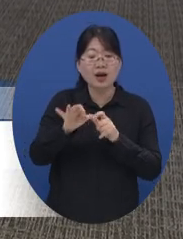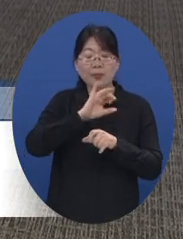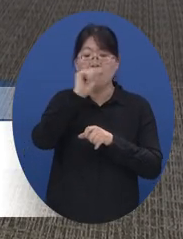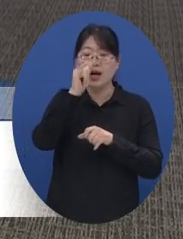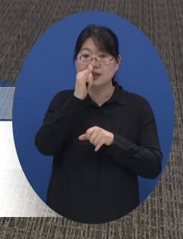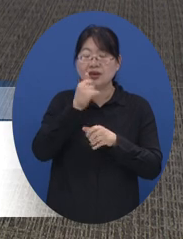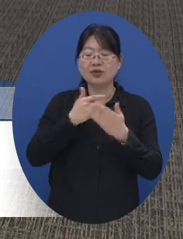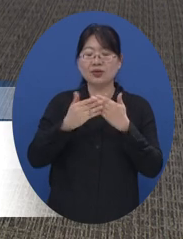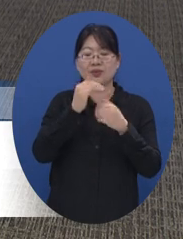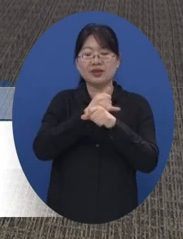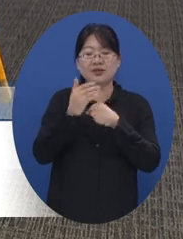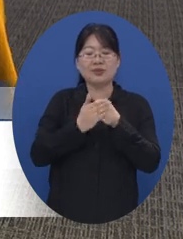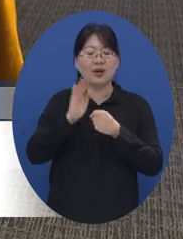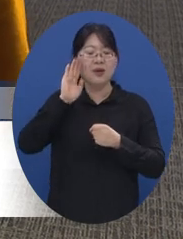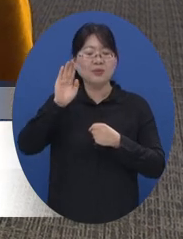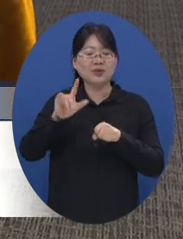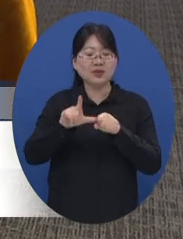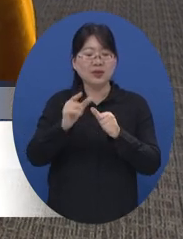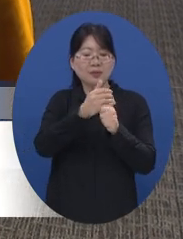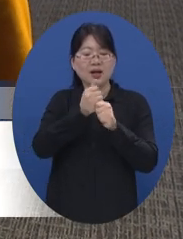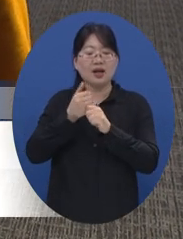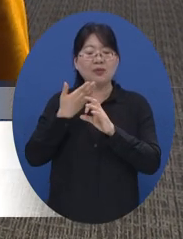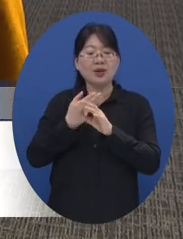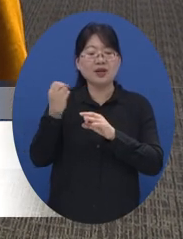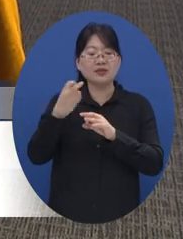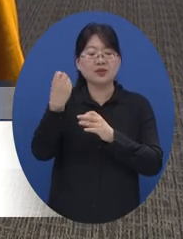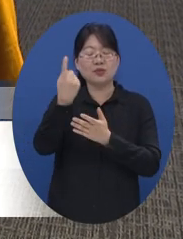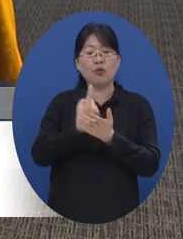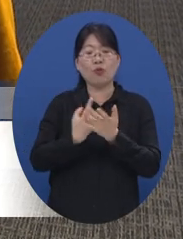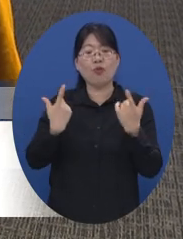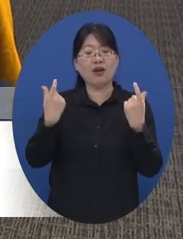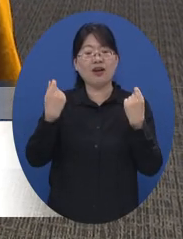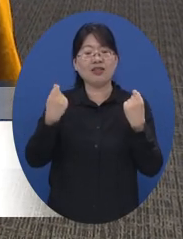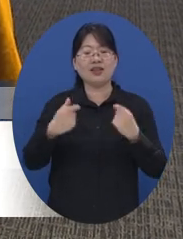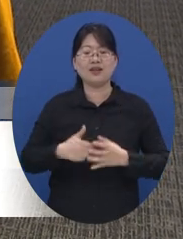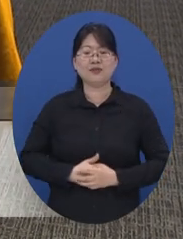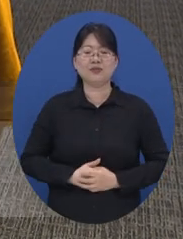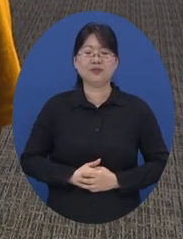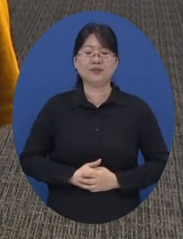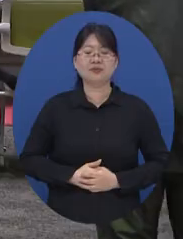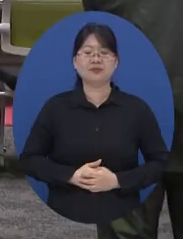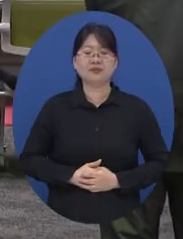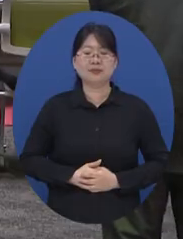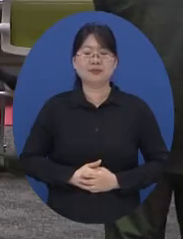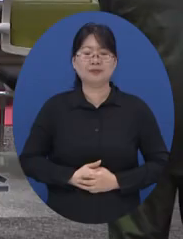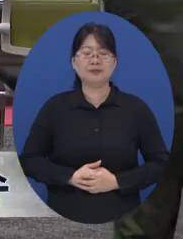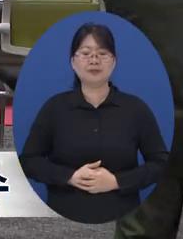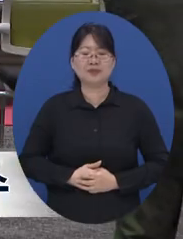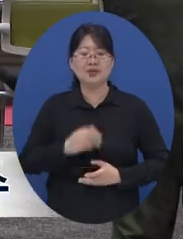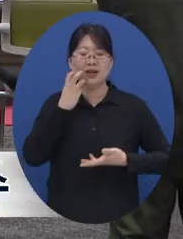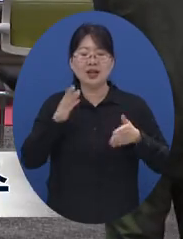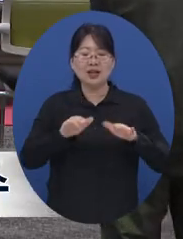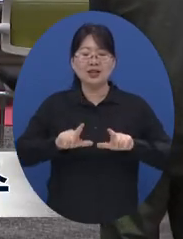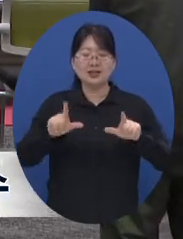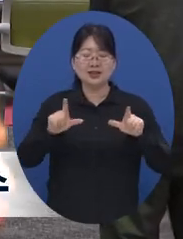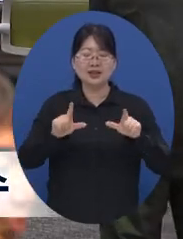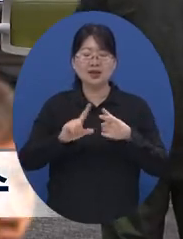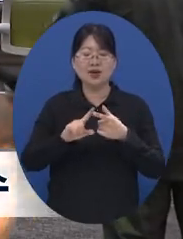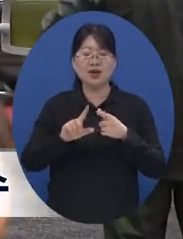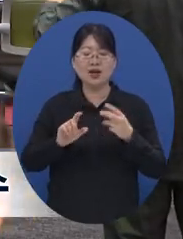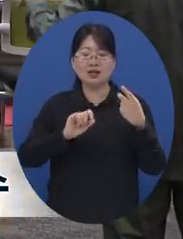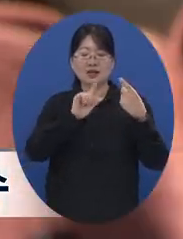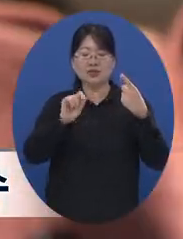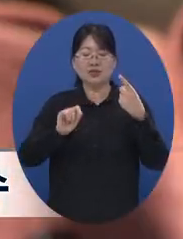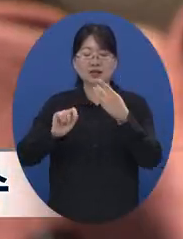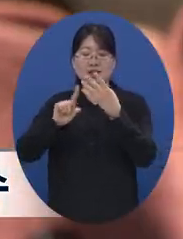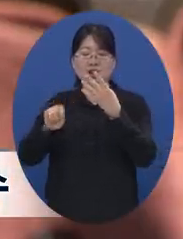낙찰도 경험해보고 앞으로 이런 기회 되면 자주 오게 될것 같아요. 경기도는 이날 공매에서 올